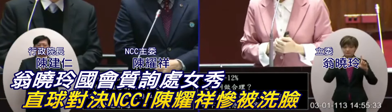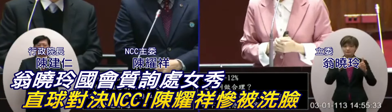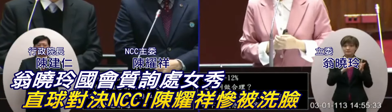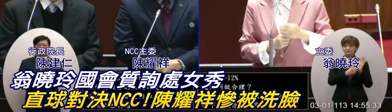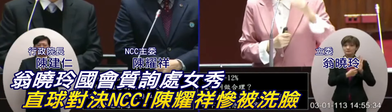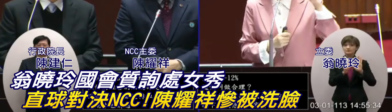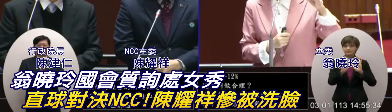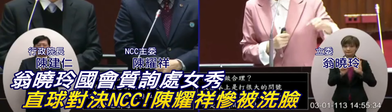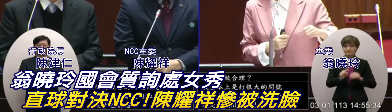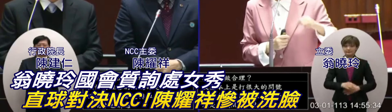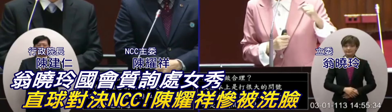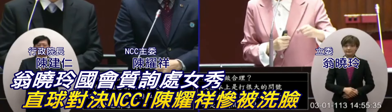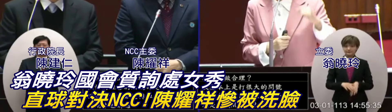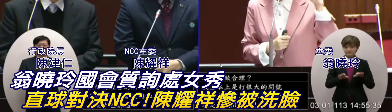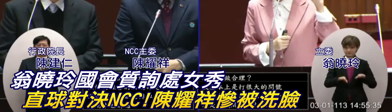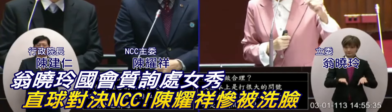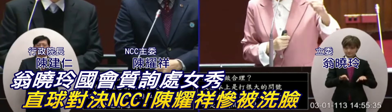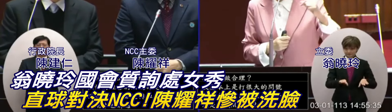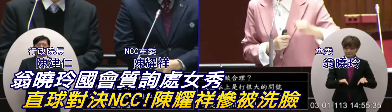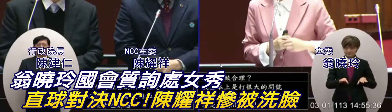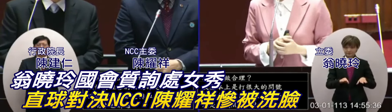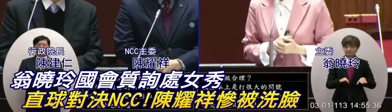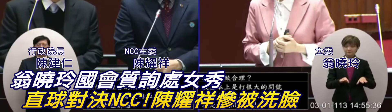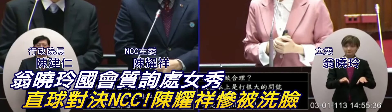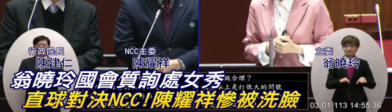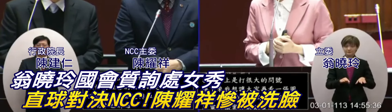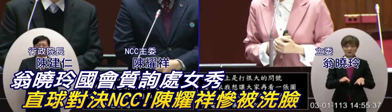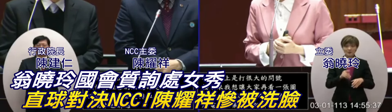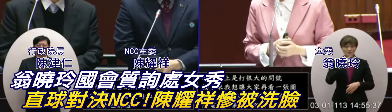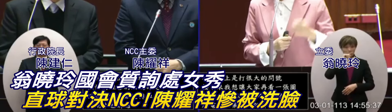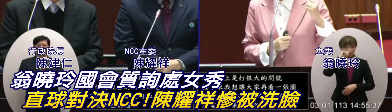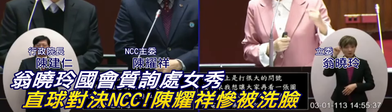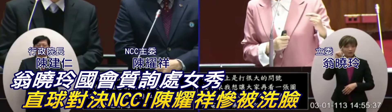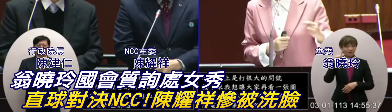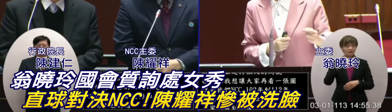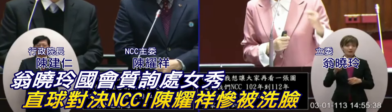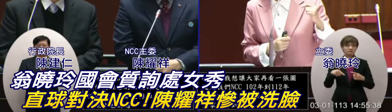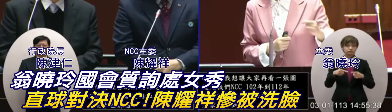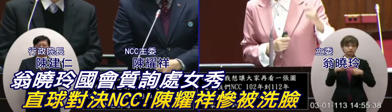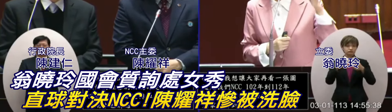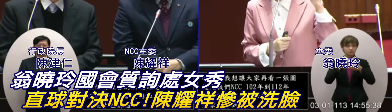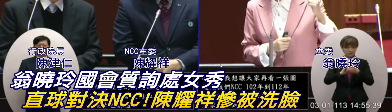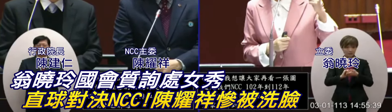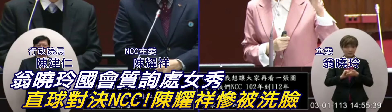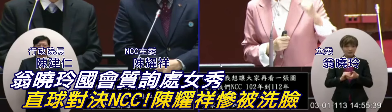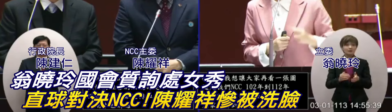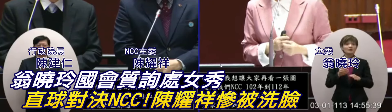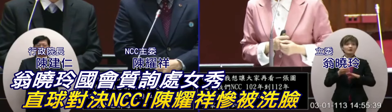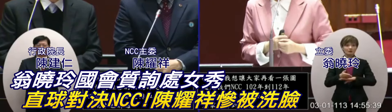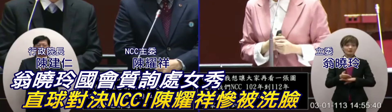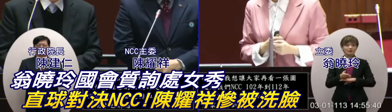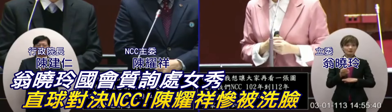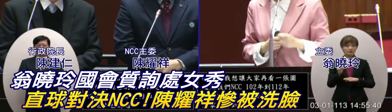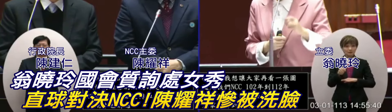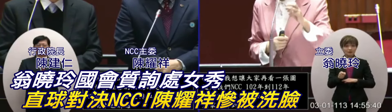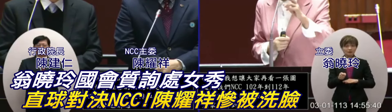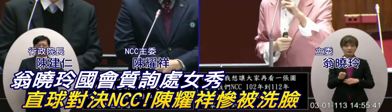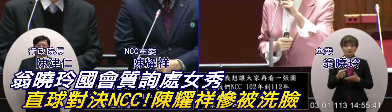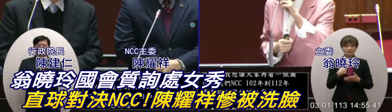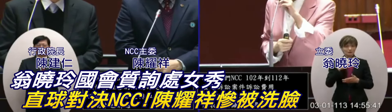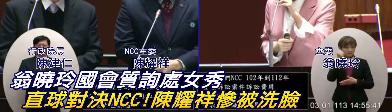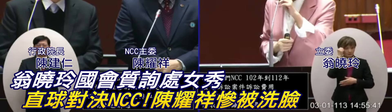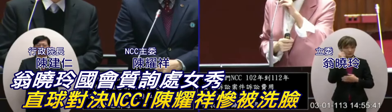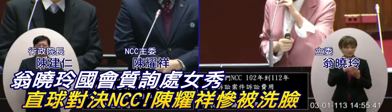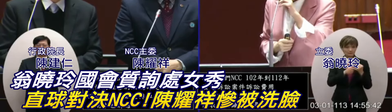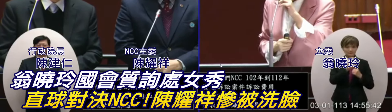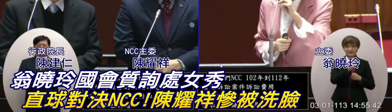的是它目前为止已经定验的诉讼案件。据我了解，目前还有80几件的诉讼案件是在